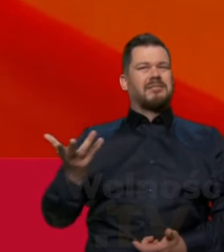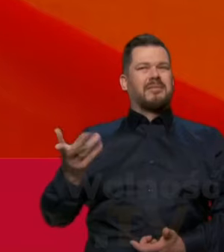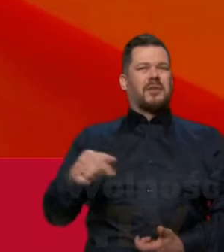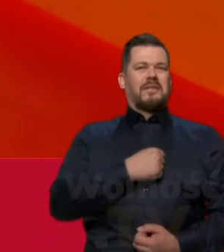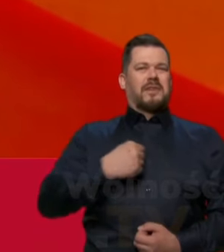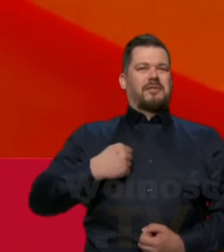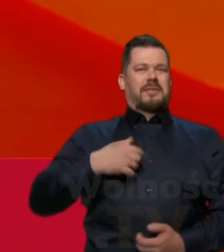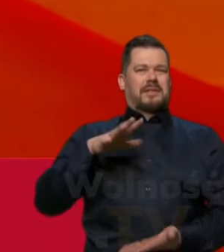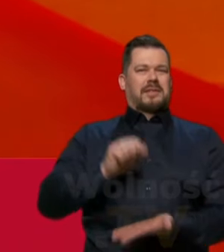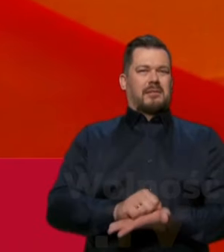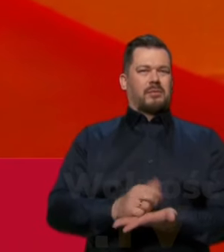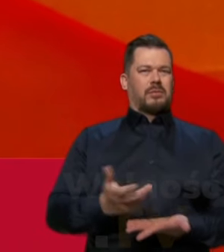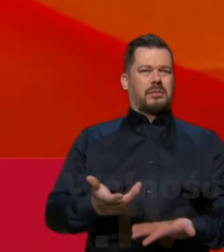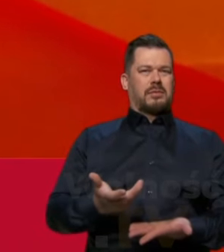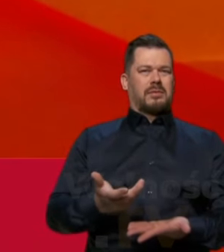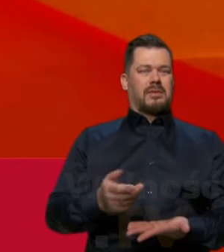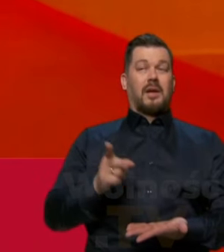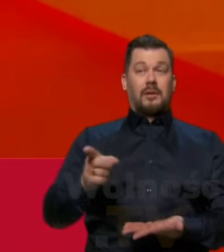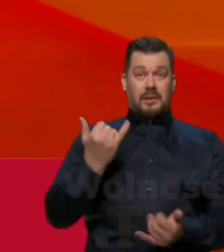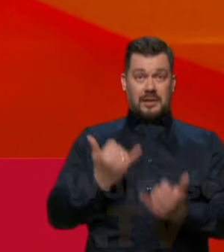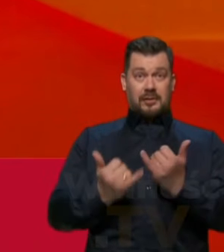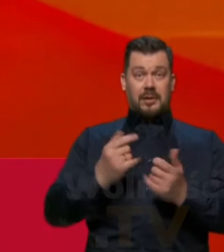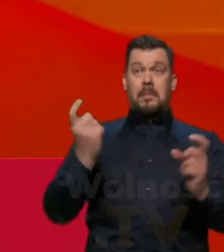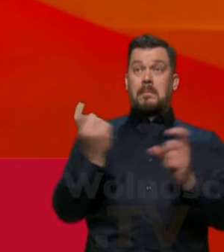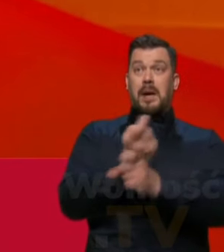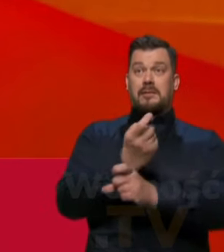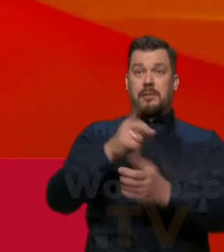Warszawy. Jeżeli państwo postanowi, że